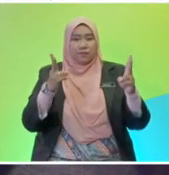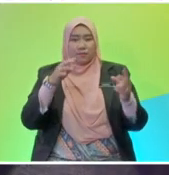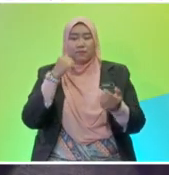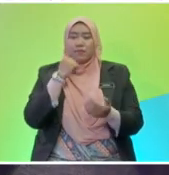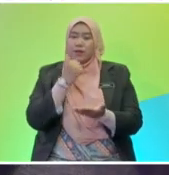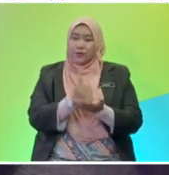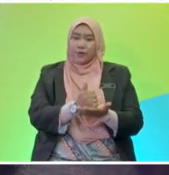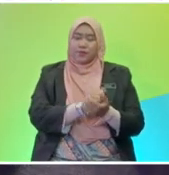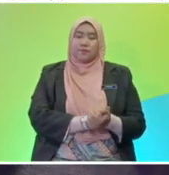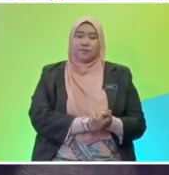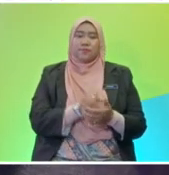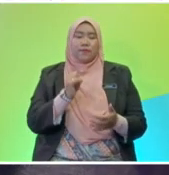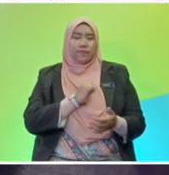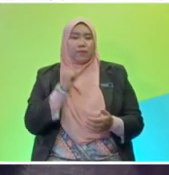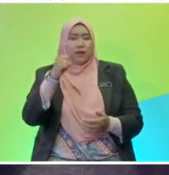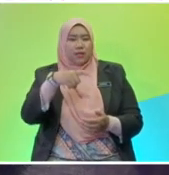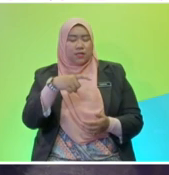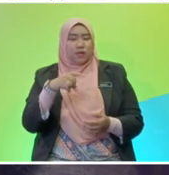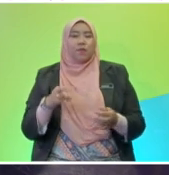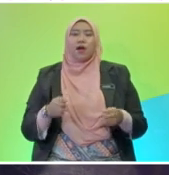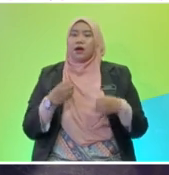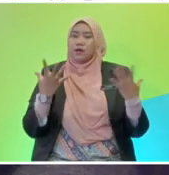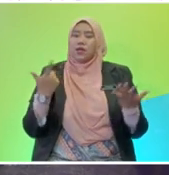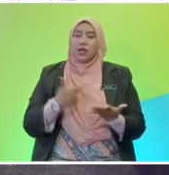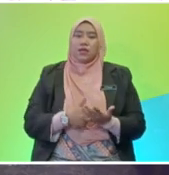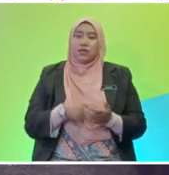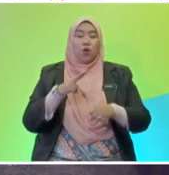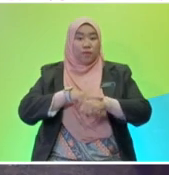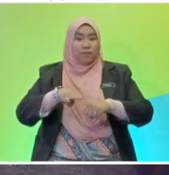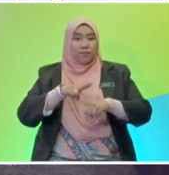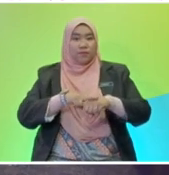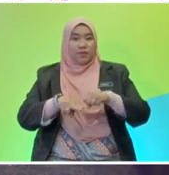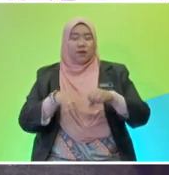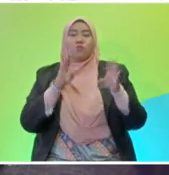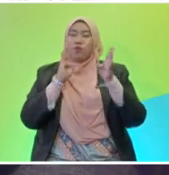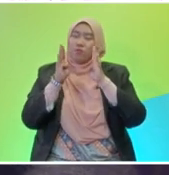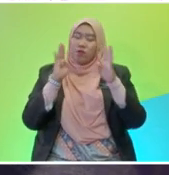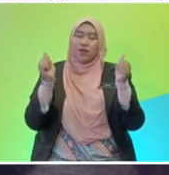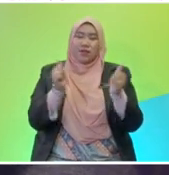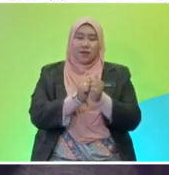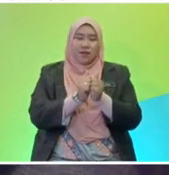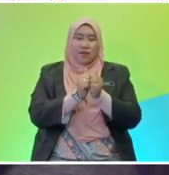di rumah banyak lagi hobi yang boleh dikungsikan di pura-pura dengan keluarga